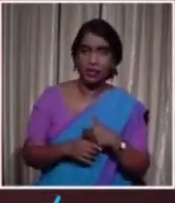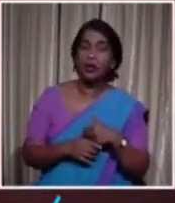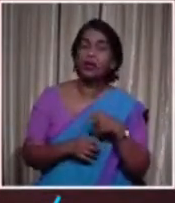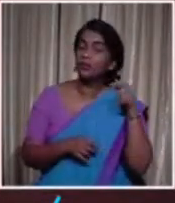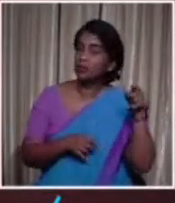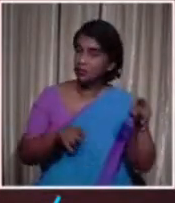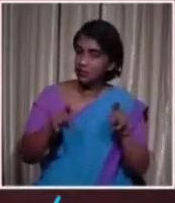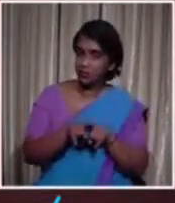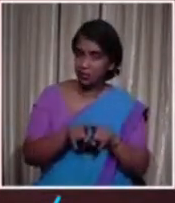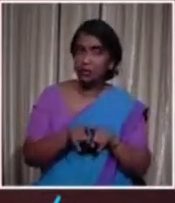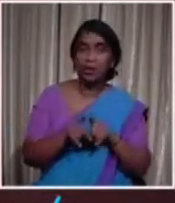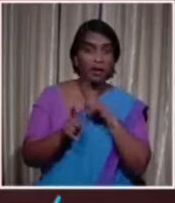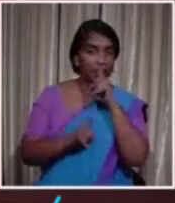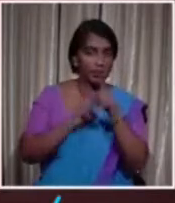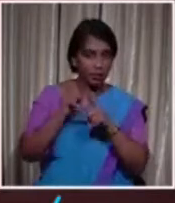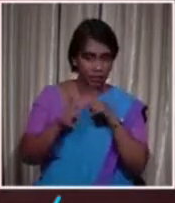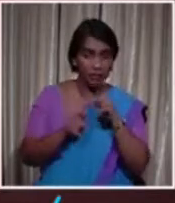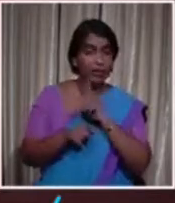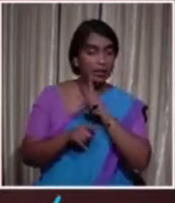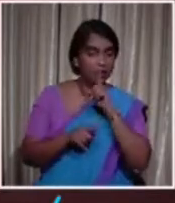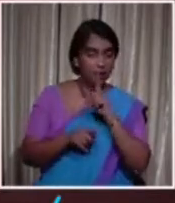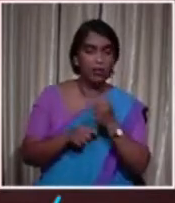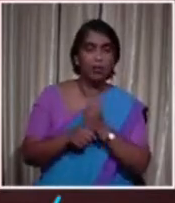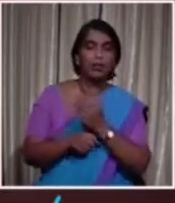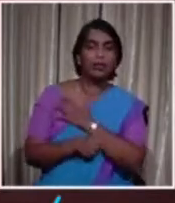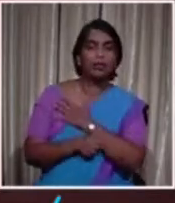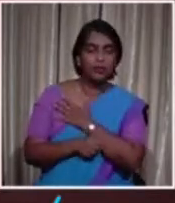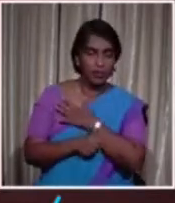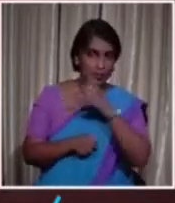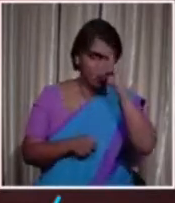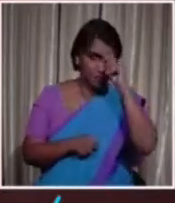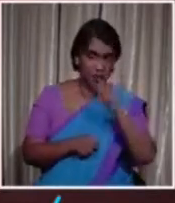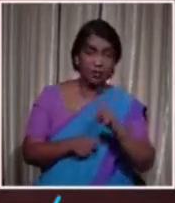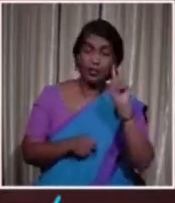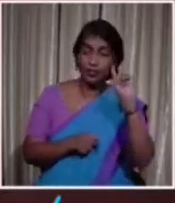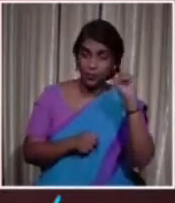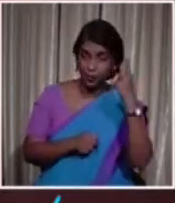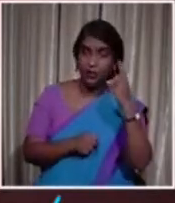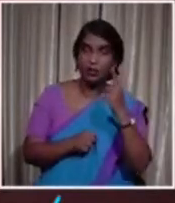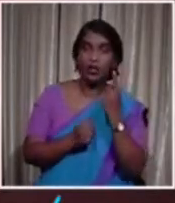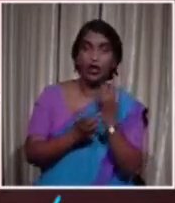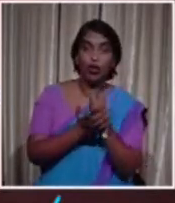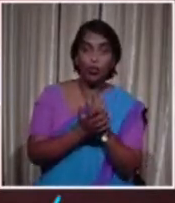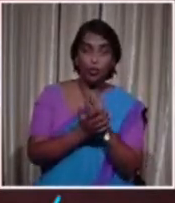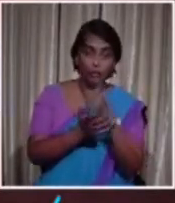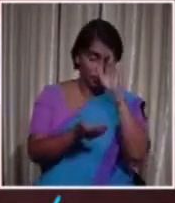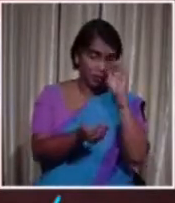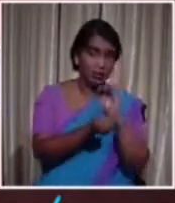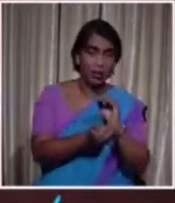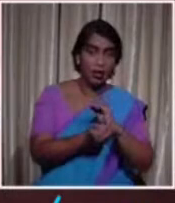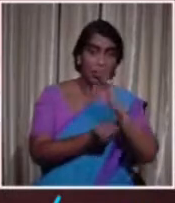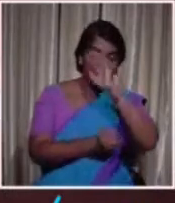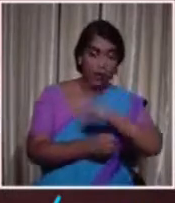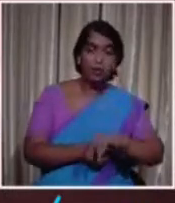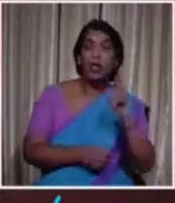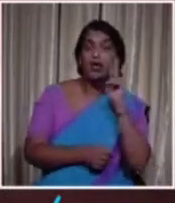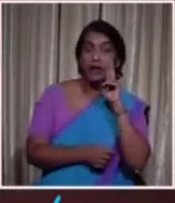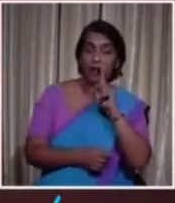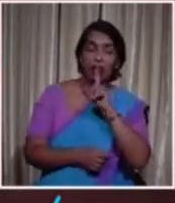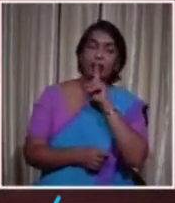නිසා ඔය කතාව කියනවා නම් ගෝඨාභය රාජපක්ෂ මහත්තයා ඉස්සල්ලාම පොහොට්ටුවේ මිනිස්සු බේර ගන්න ඕනේ කියලා එන්න කියන්නේ රනිල්